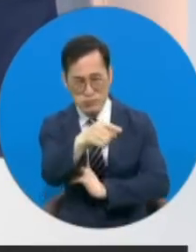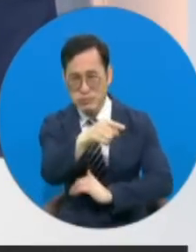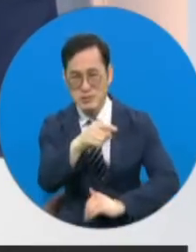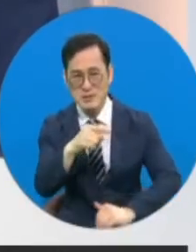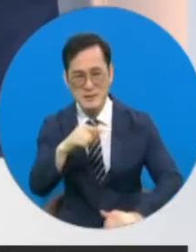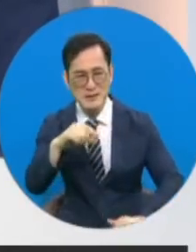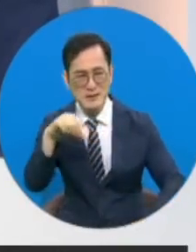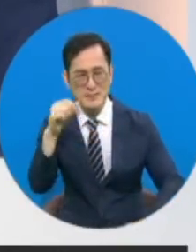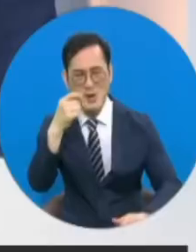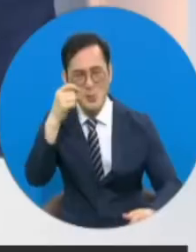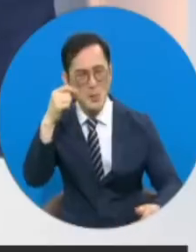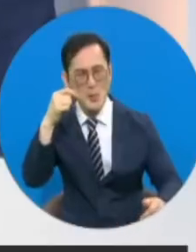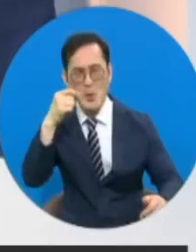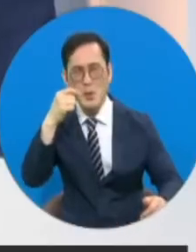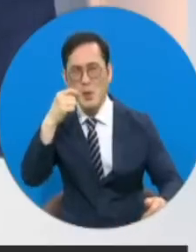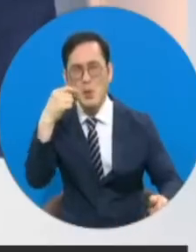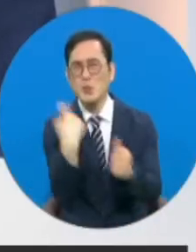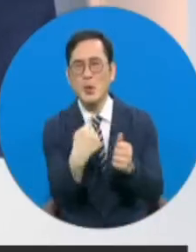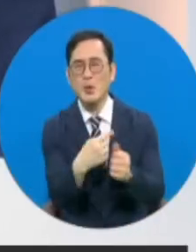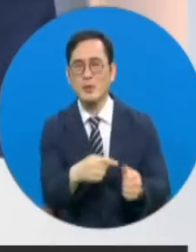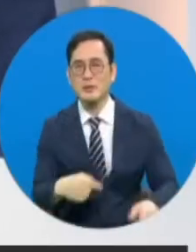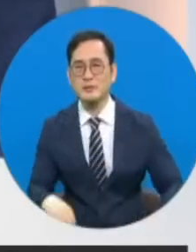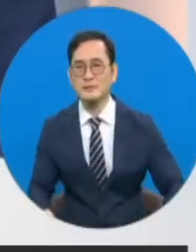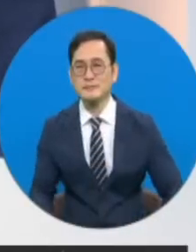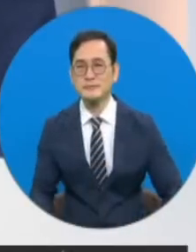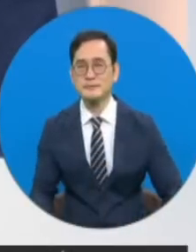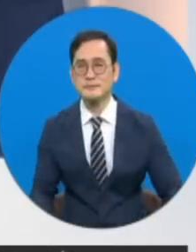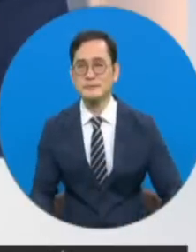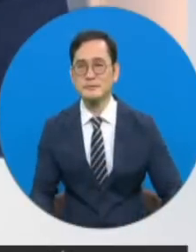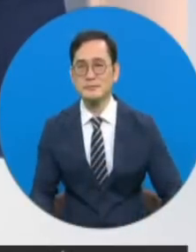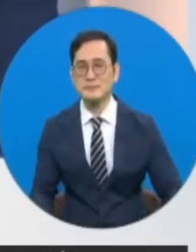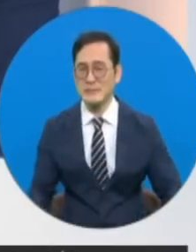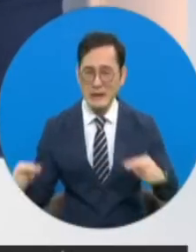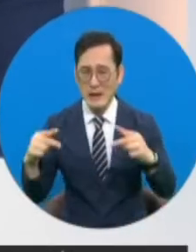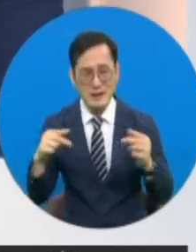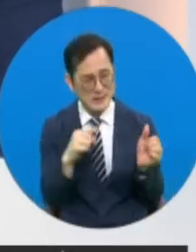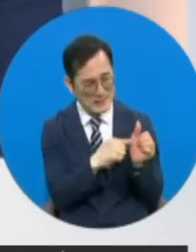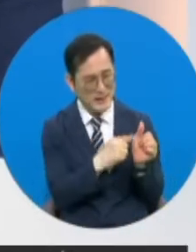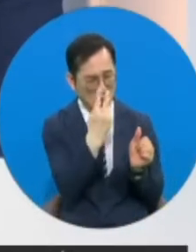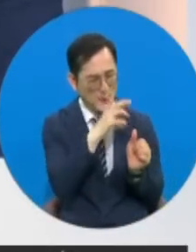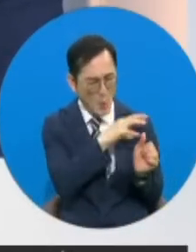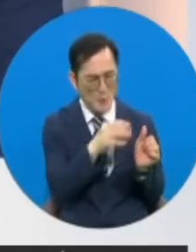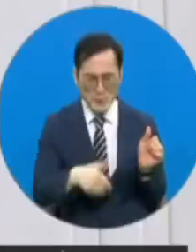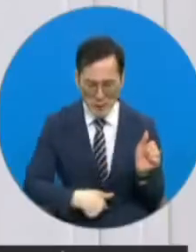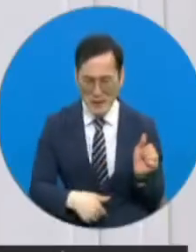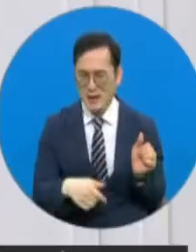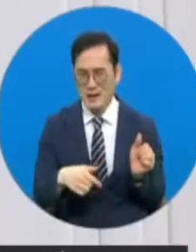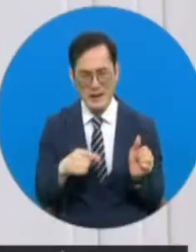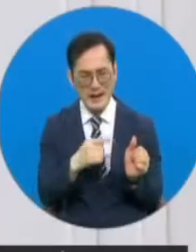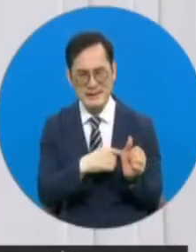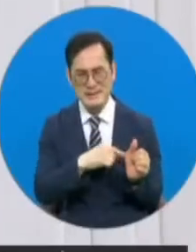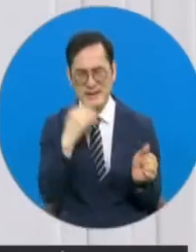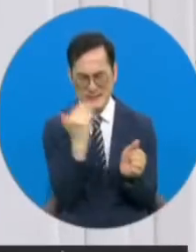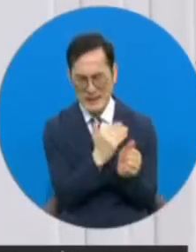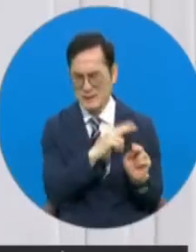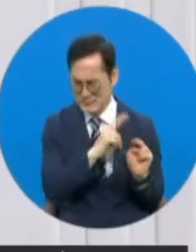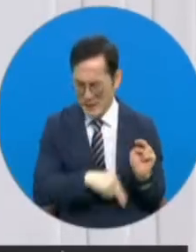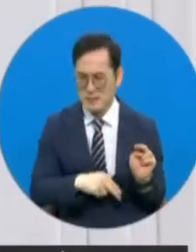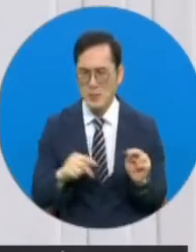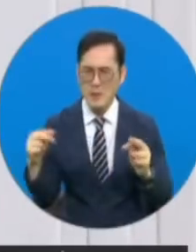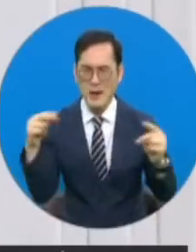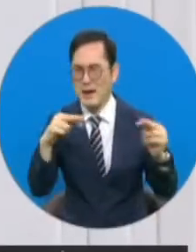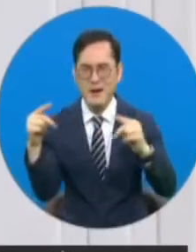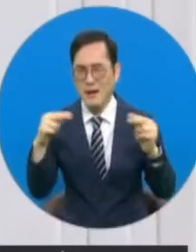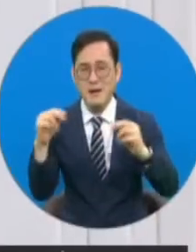민주당 내부에서는 어느 쪽이 더 많습니까 김남국 의원에 대해서 어느 쪽에 망타라고 보긴 좀 어려운 거 같습니다 다들 조심스럽죠